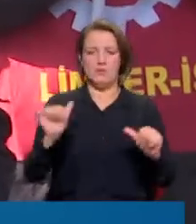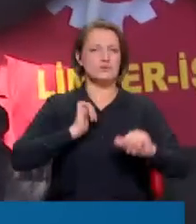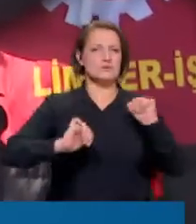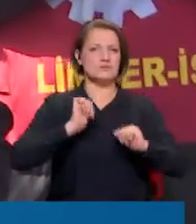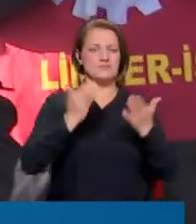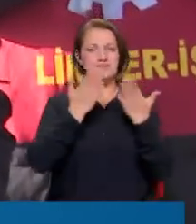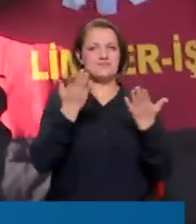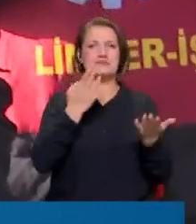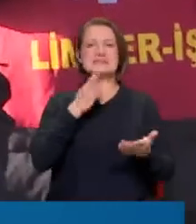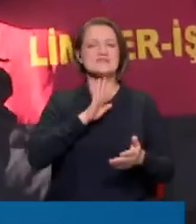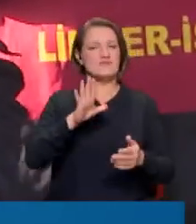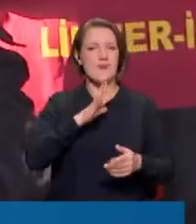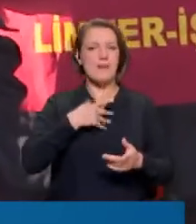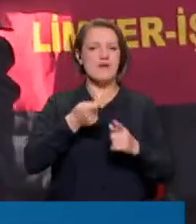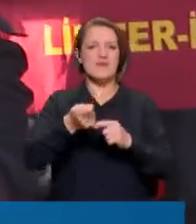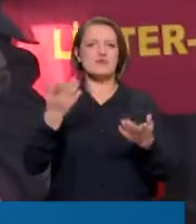çua